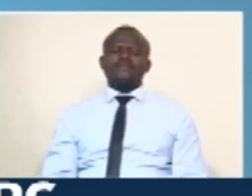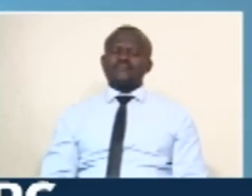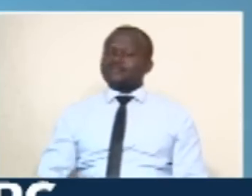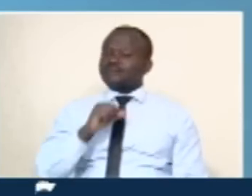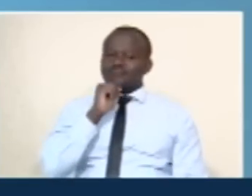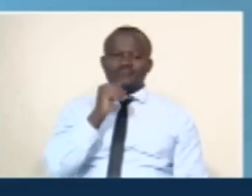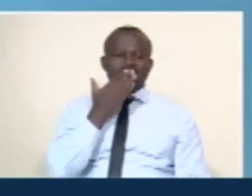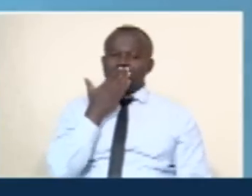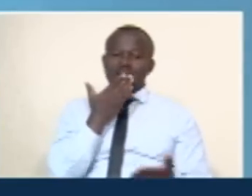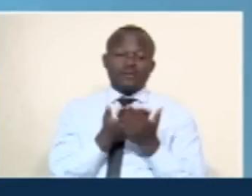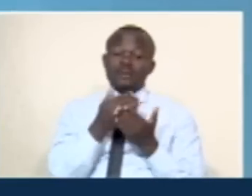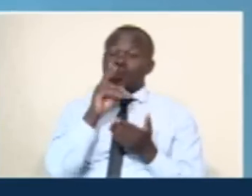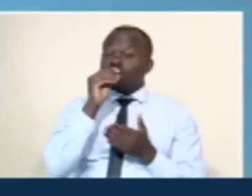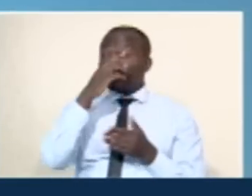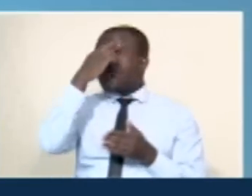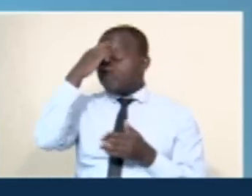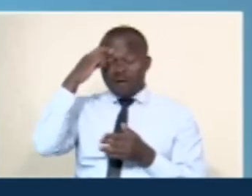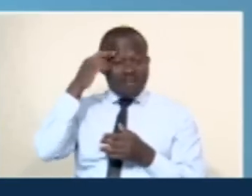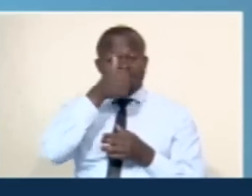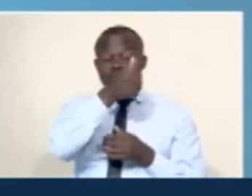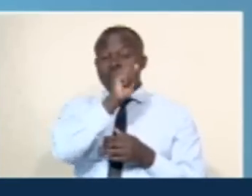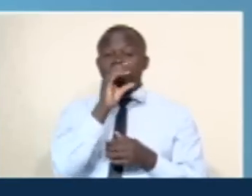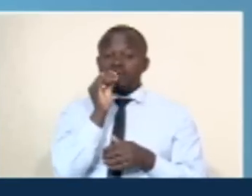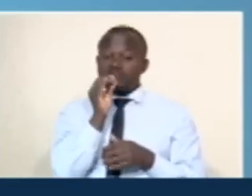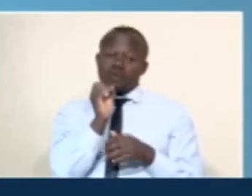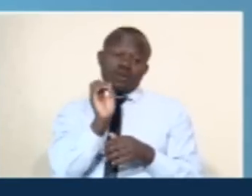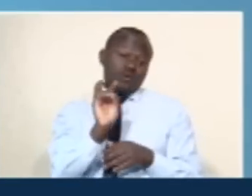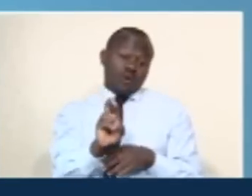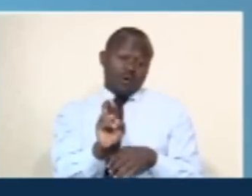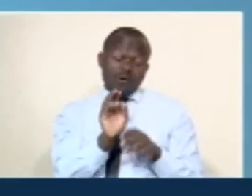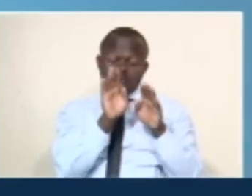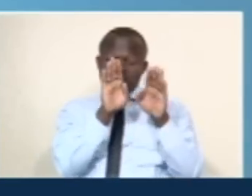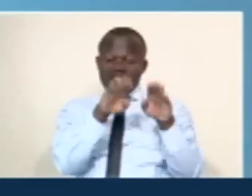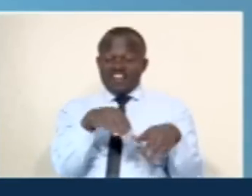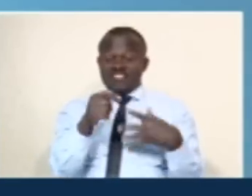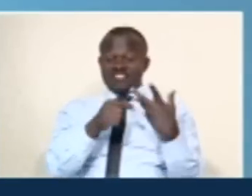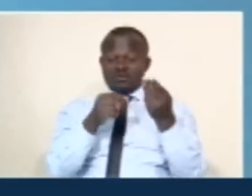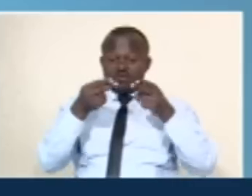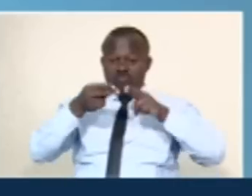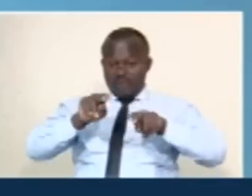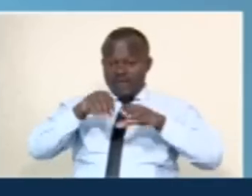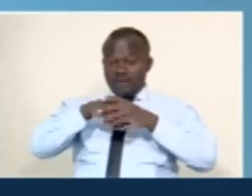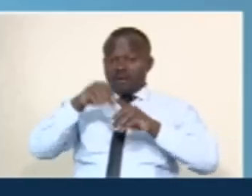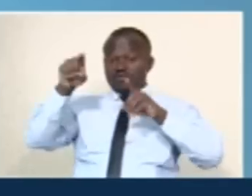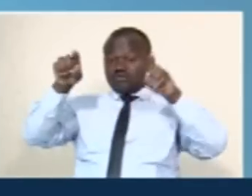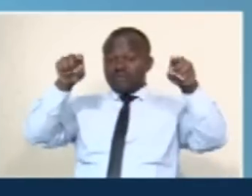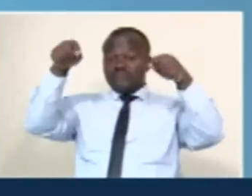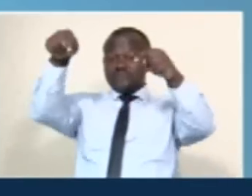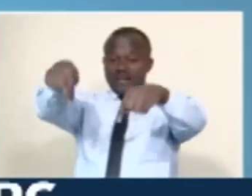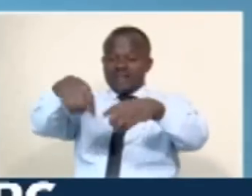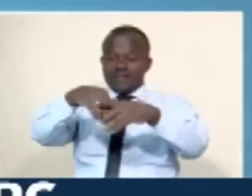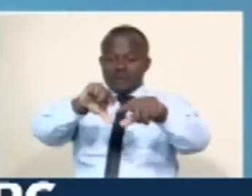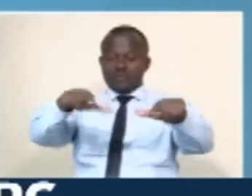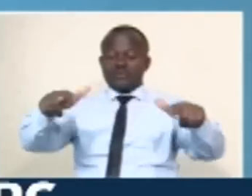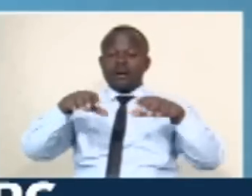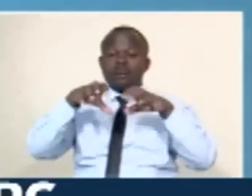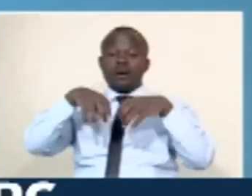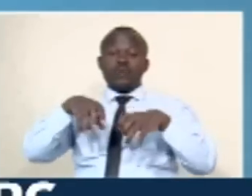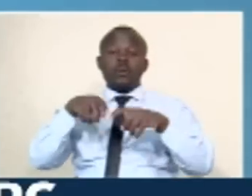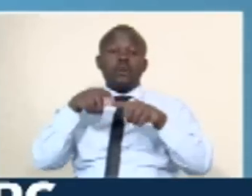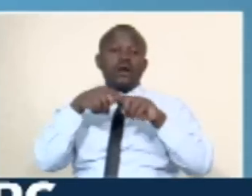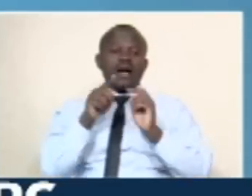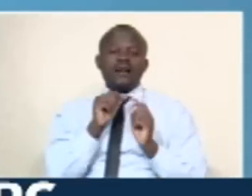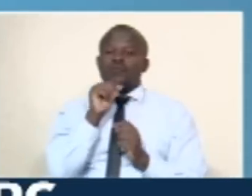byiza kubavugira impamvu bavuga cyangwa se banirengagiza ibibera kuri tere, ibibera hariya ku butaka bwa Kongo,